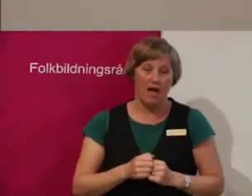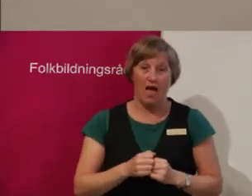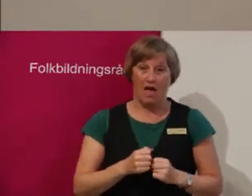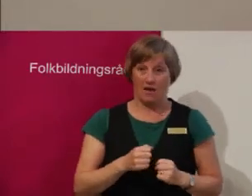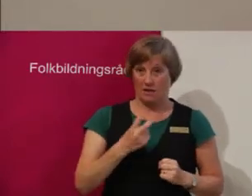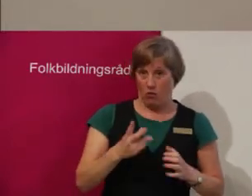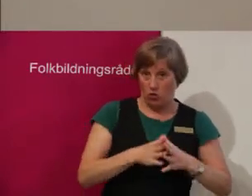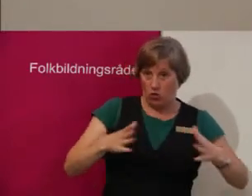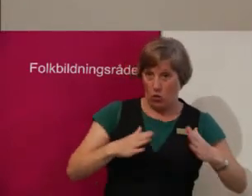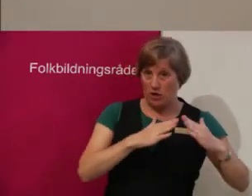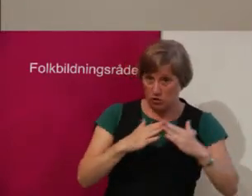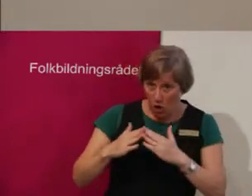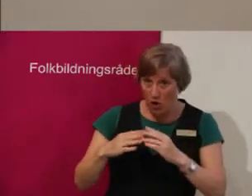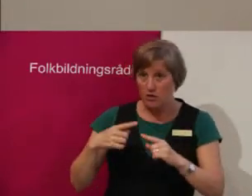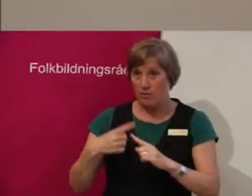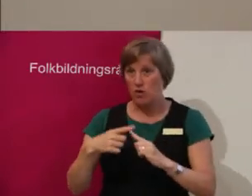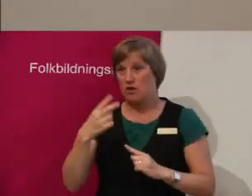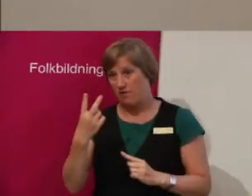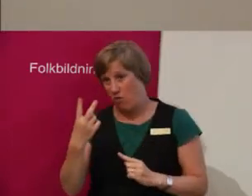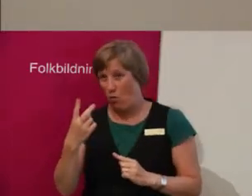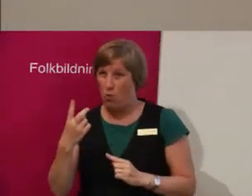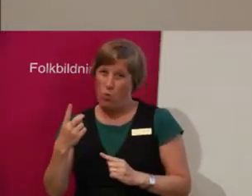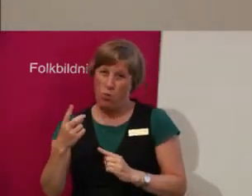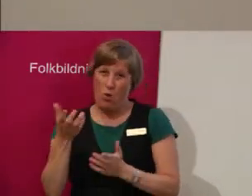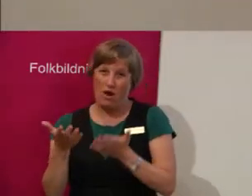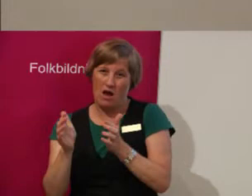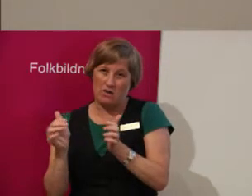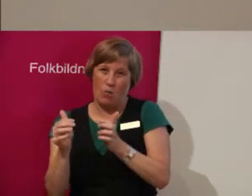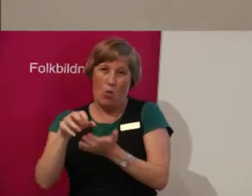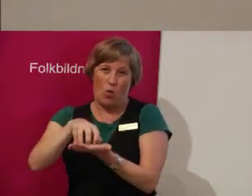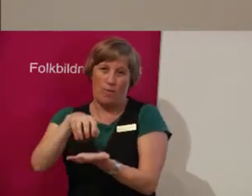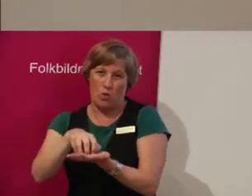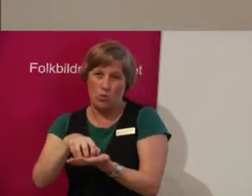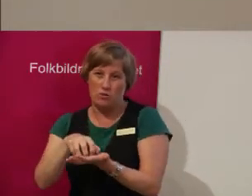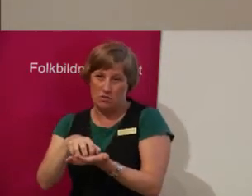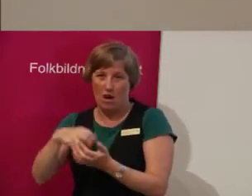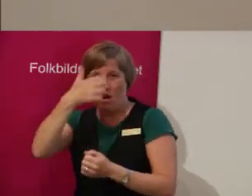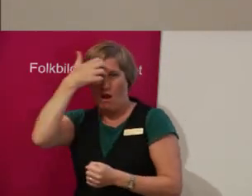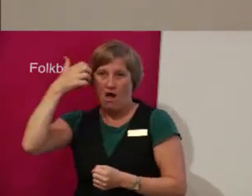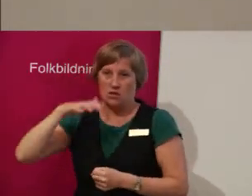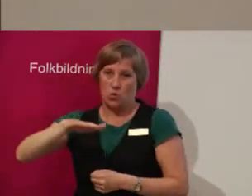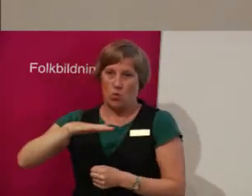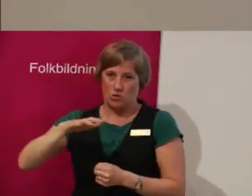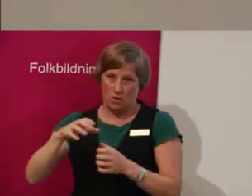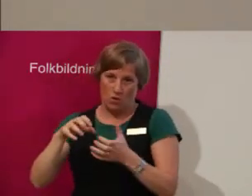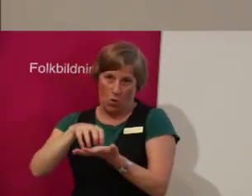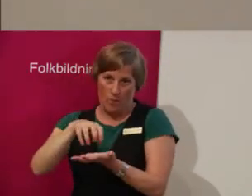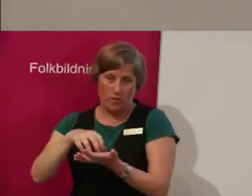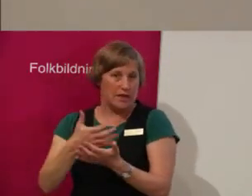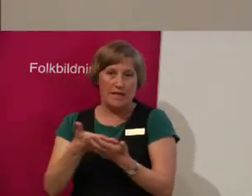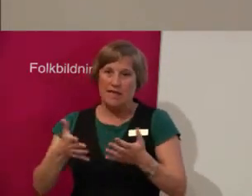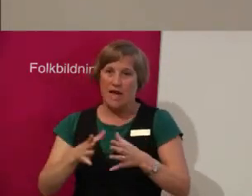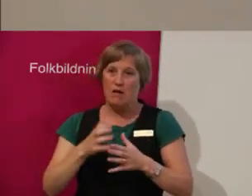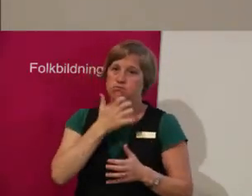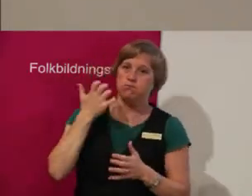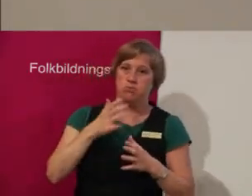större städer och två stycken ganska små kommuner, landsortskommuner. Det är inga storstäder,